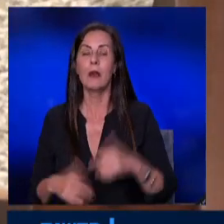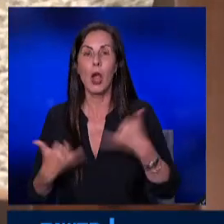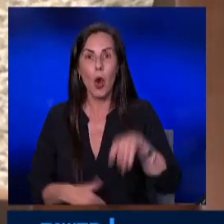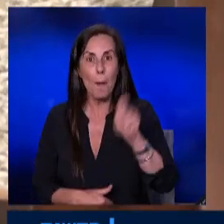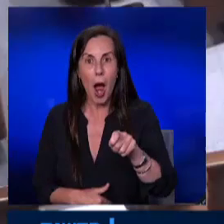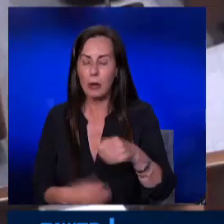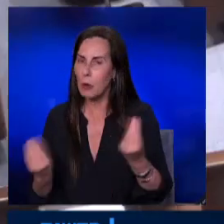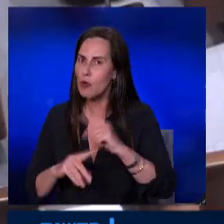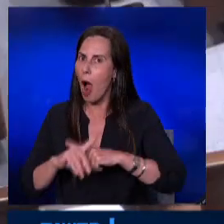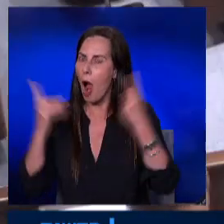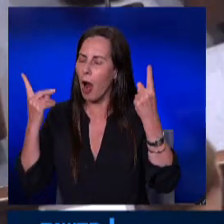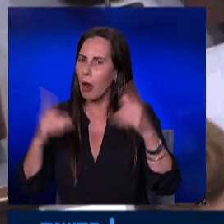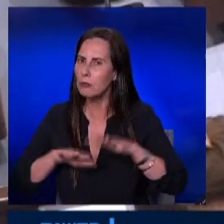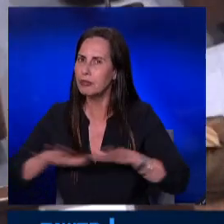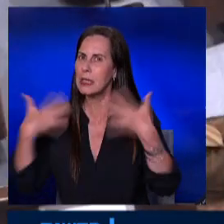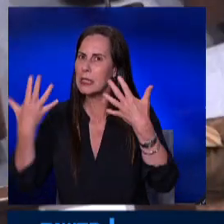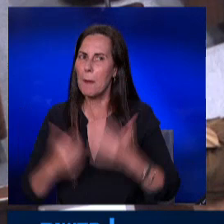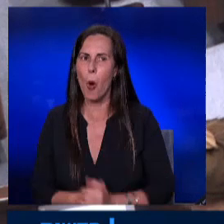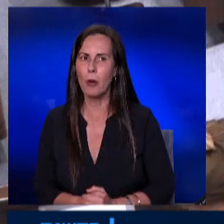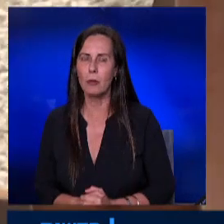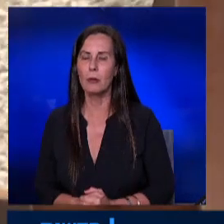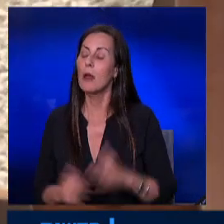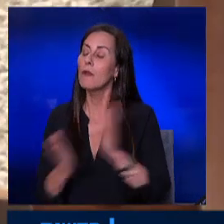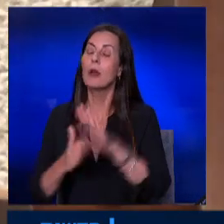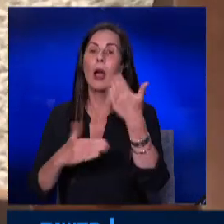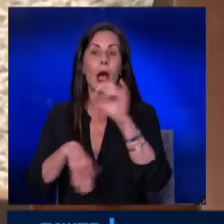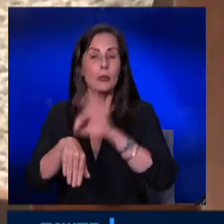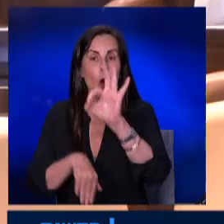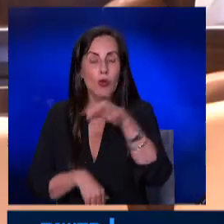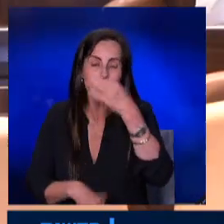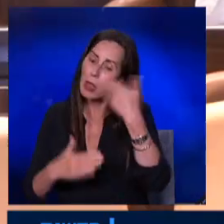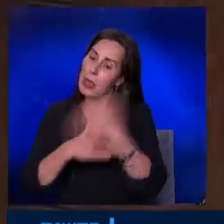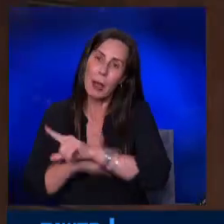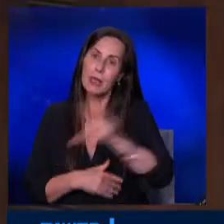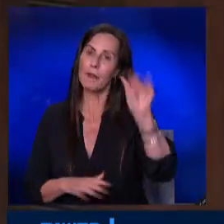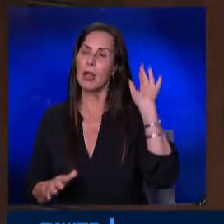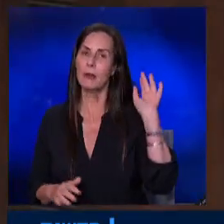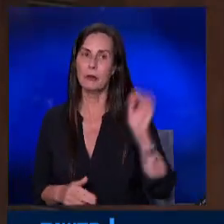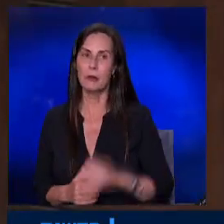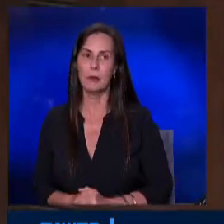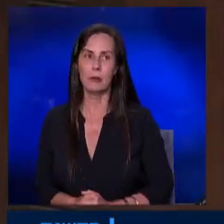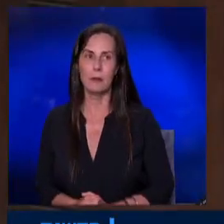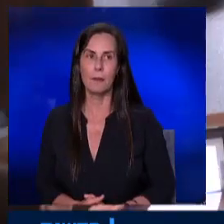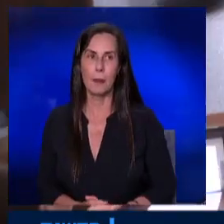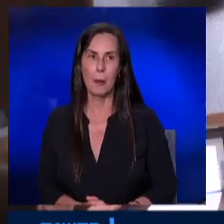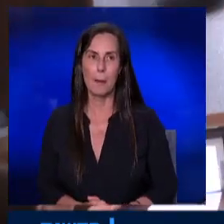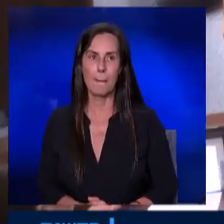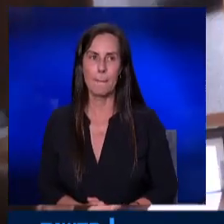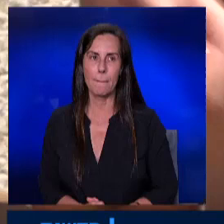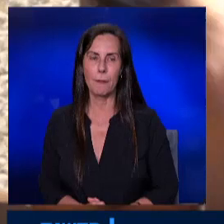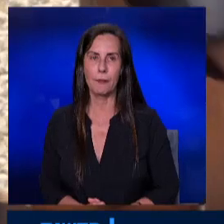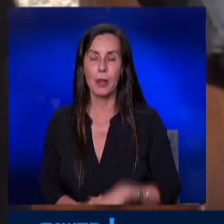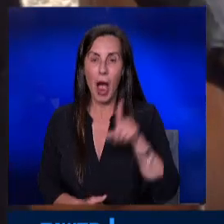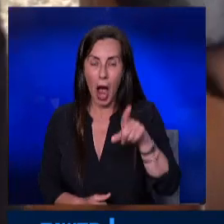אירוע אחר הפך לפרסה. נא לרדת, הזמן תם לפני דקה. אתה גנבת את הזמן. אין אצלי. את